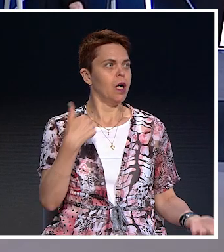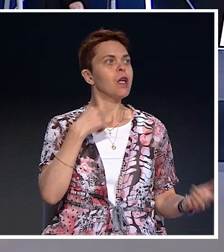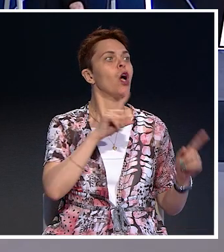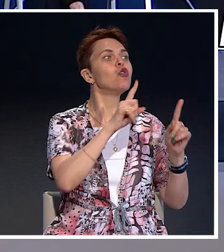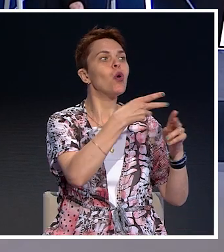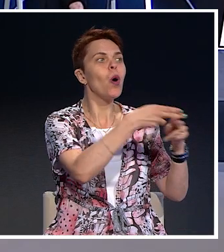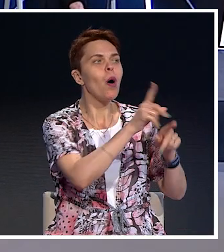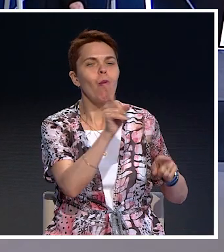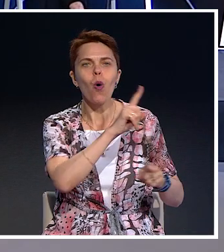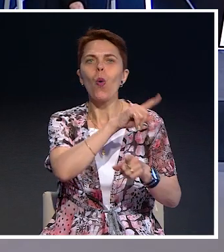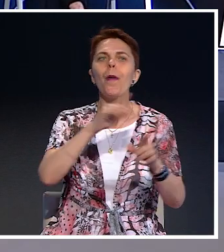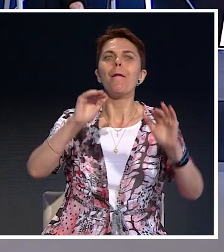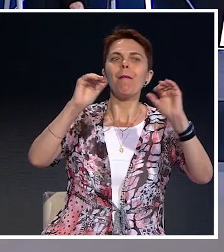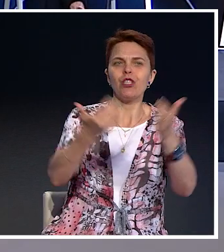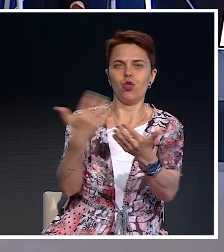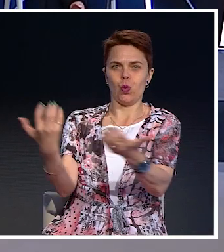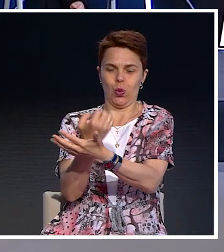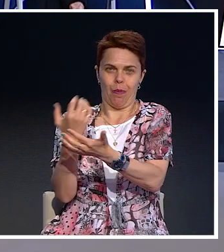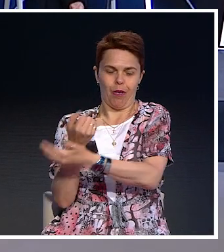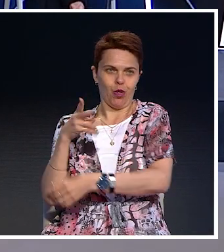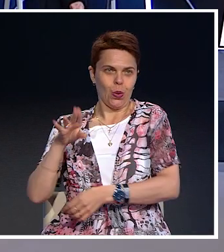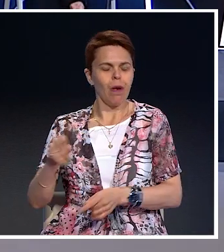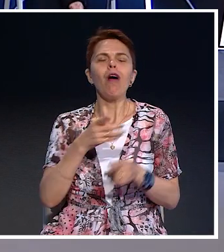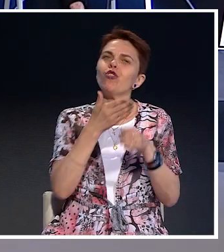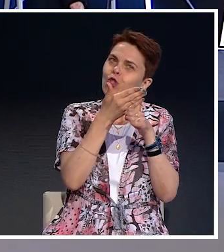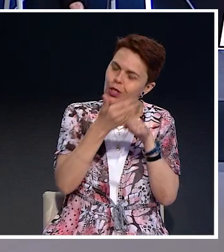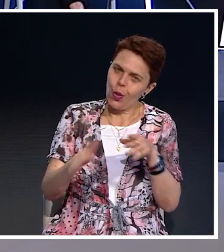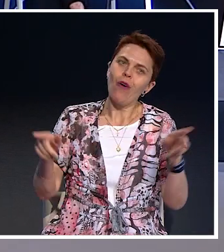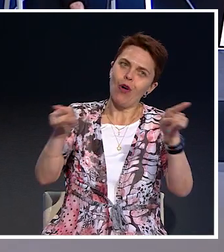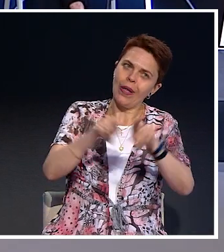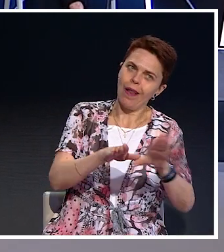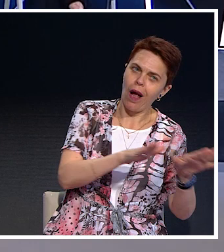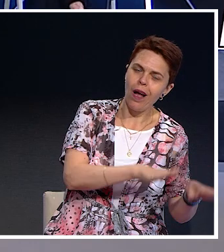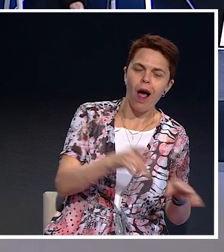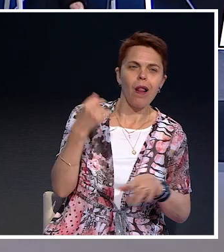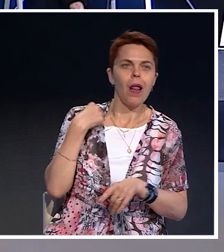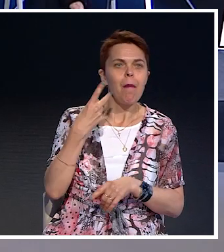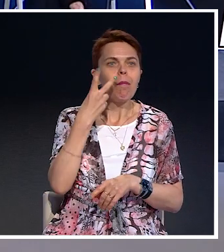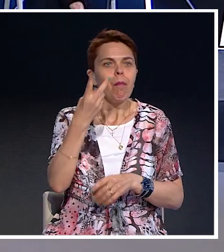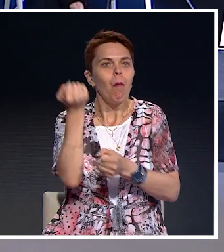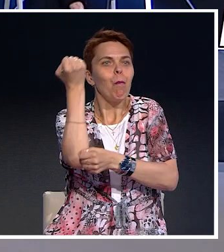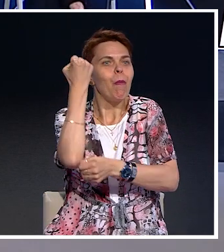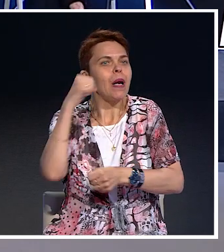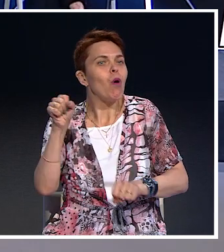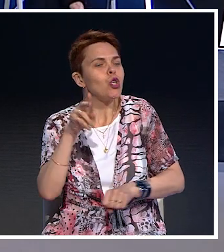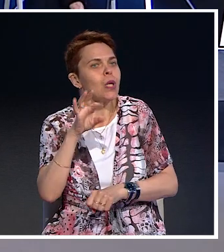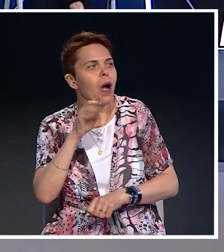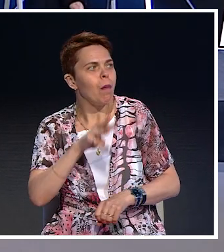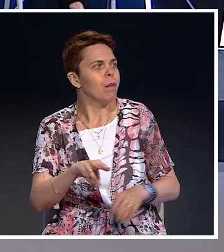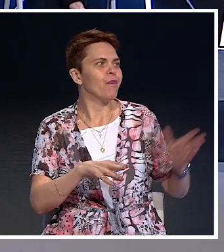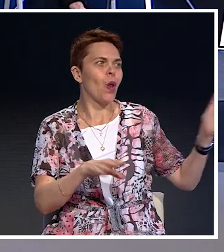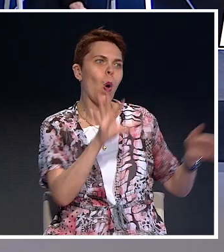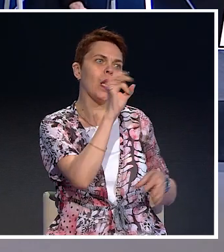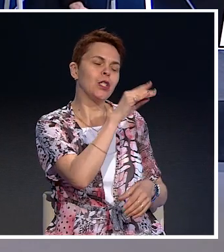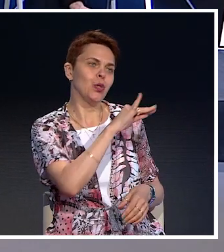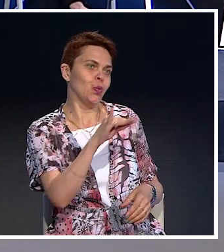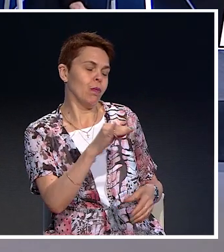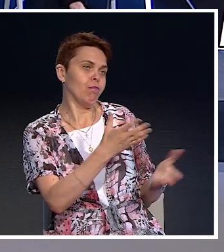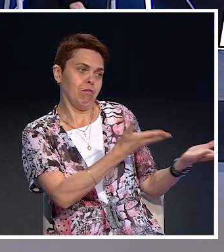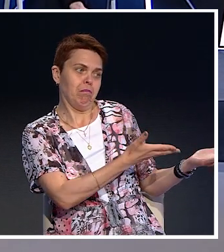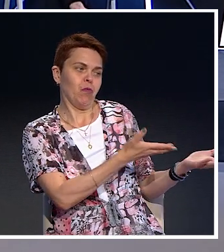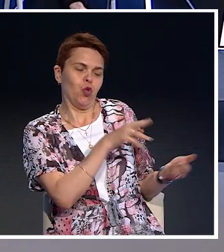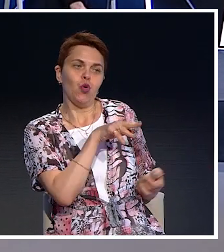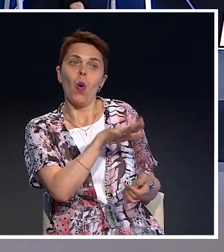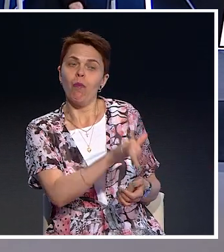чому вони менш успішні? Частково так, але бралися до уваги переможні кампанії. Олексію,